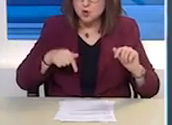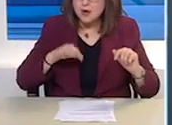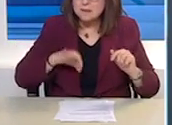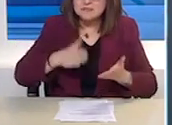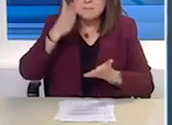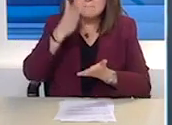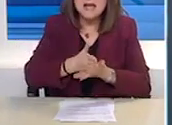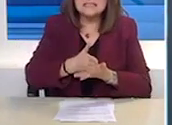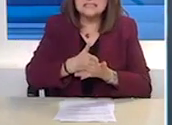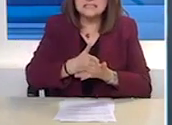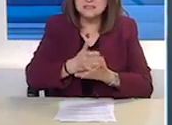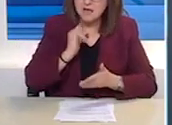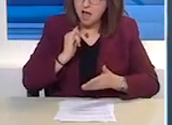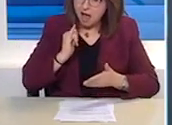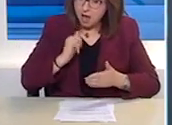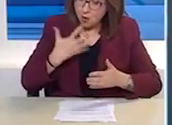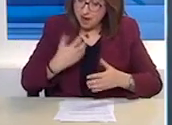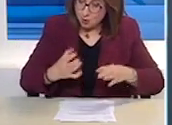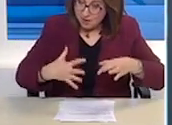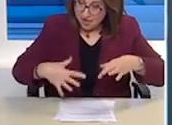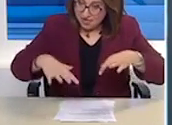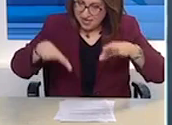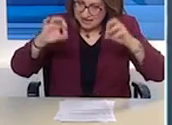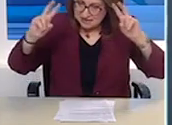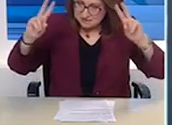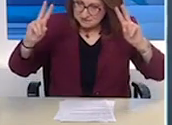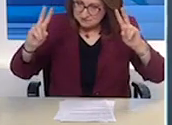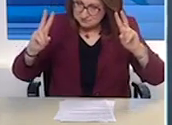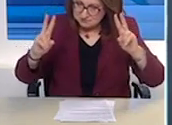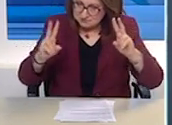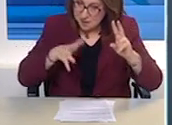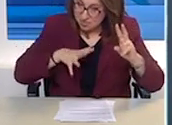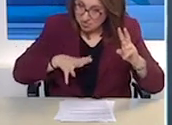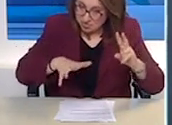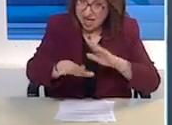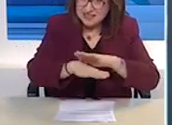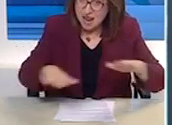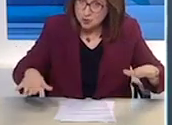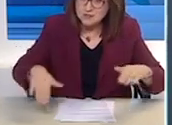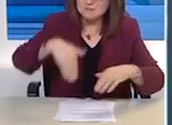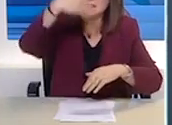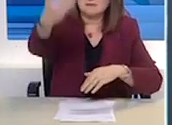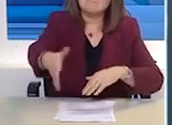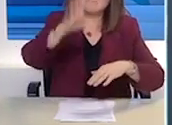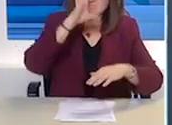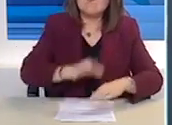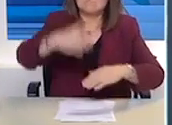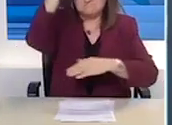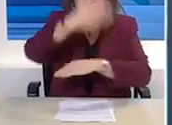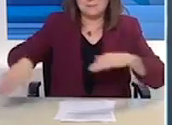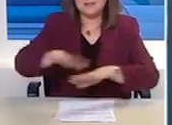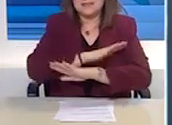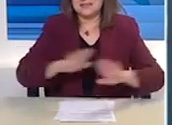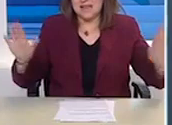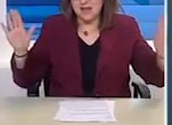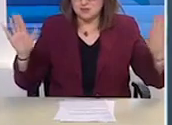το οριστικό τέλος. Τα φάρμακα, είδατε, η επιστήμη κάνει προσπάθειες. Ήδη οι μελέτες των πειραματοζώων, οι οποίες θα